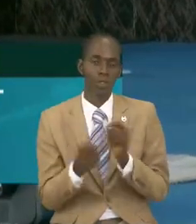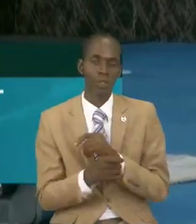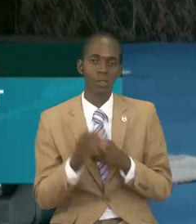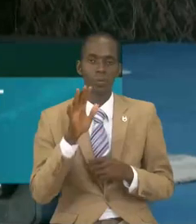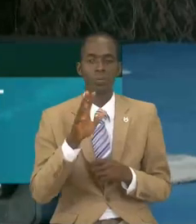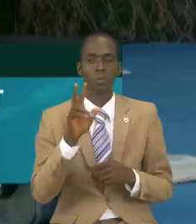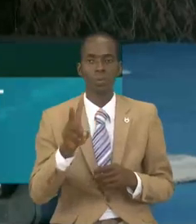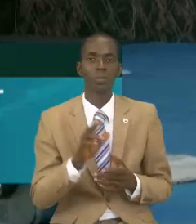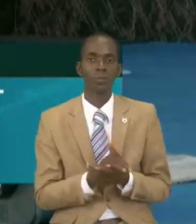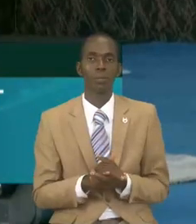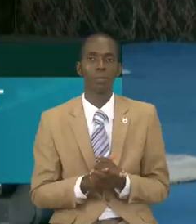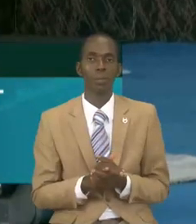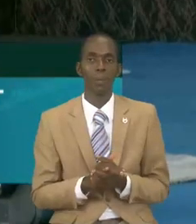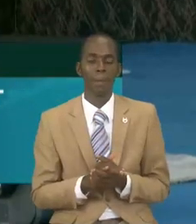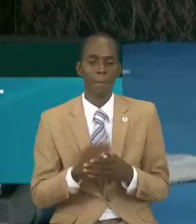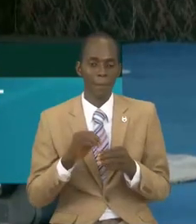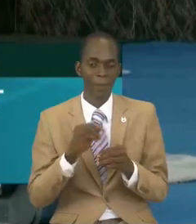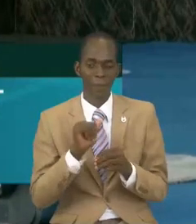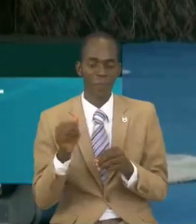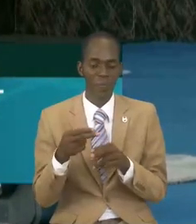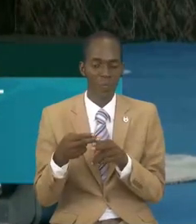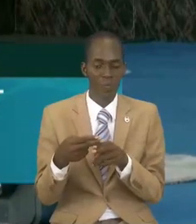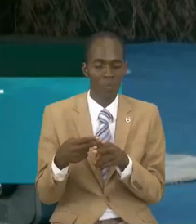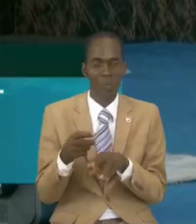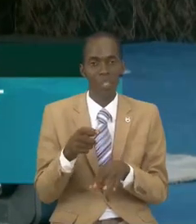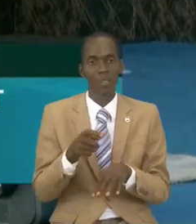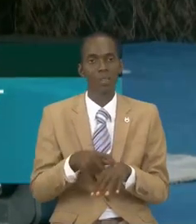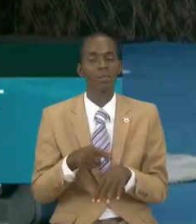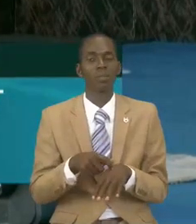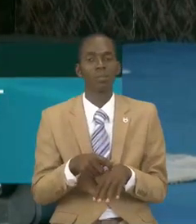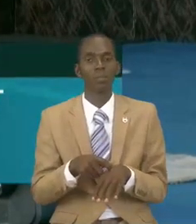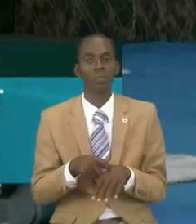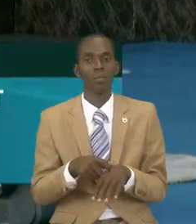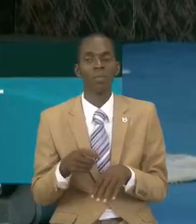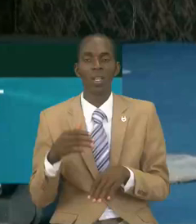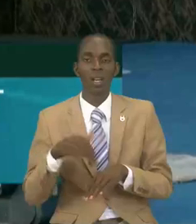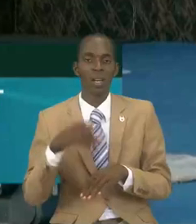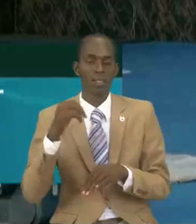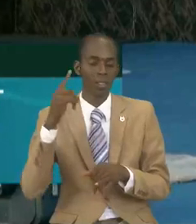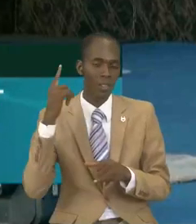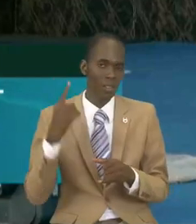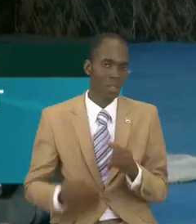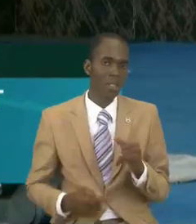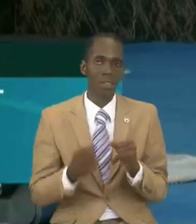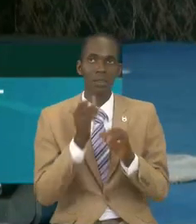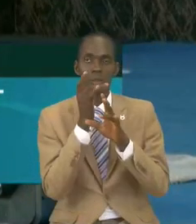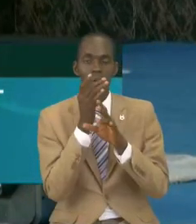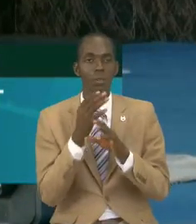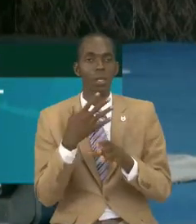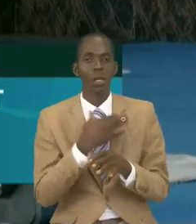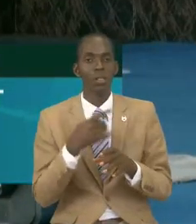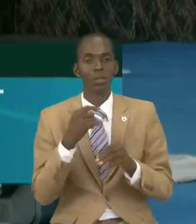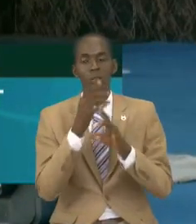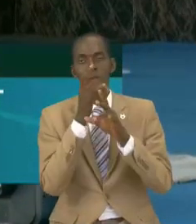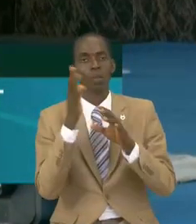52. En un instant, en un clin d'œil, à la dernière trompette,